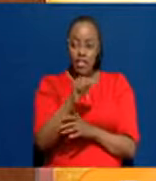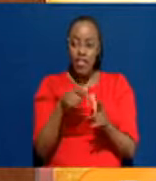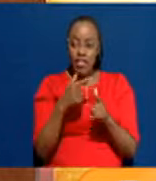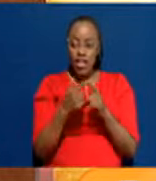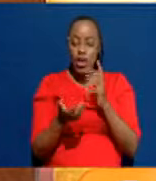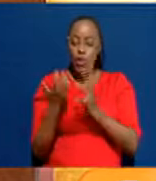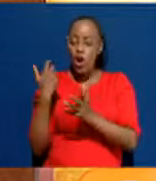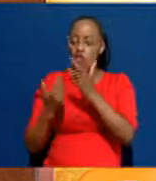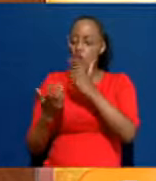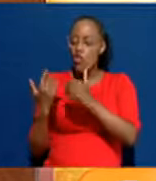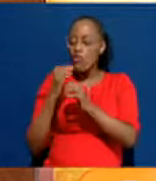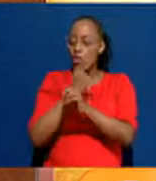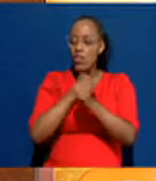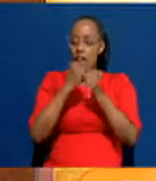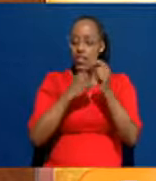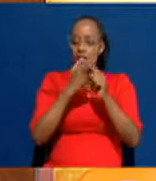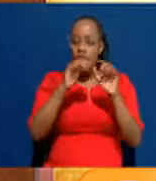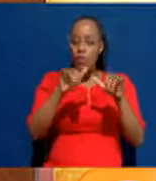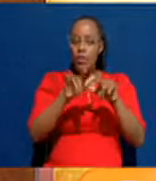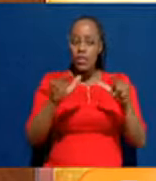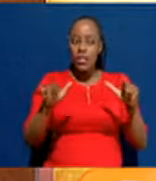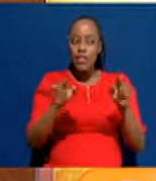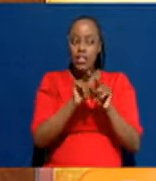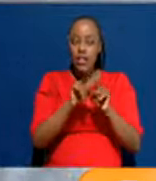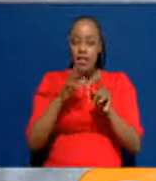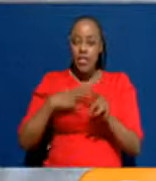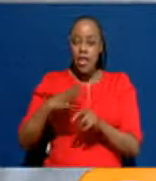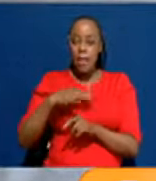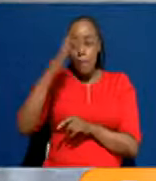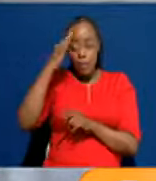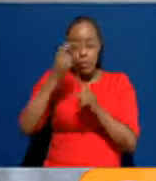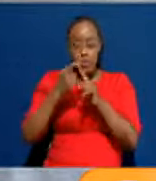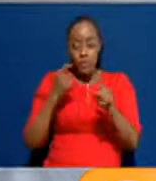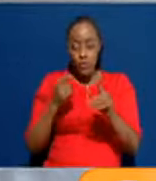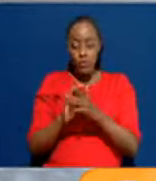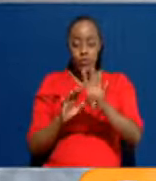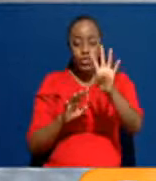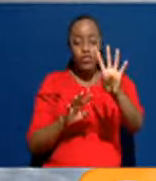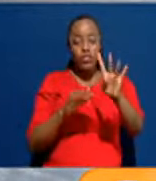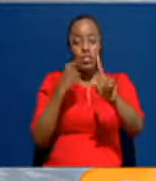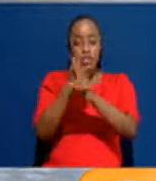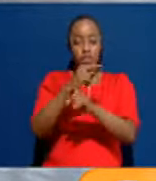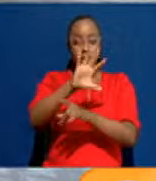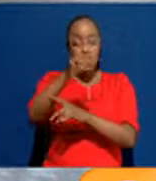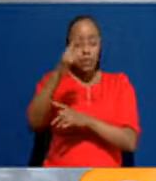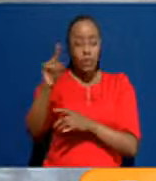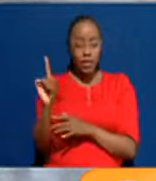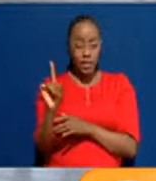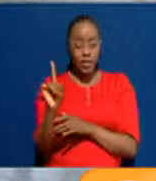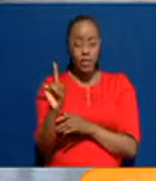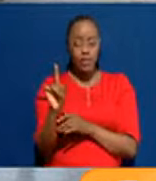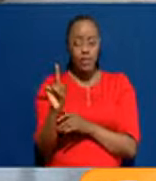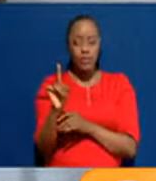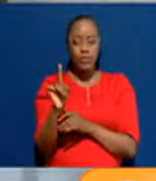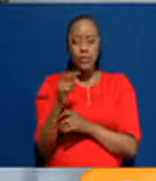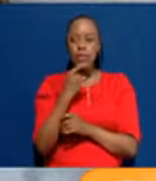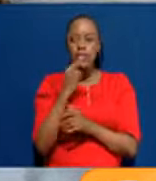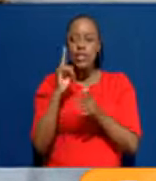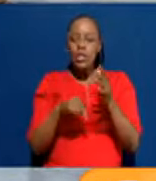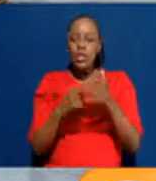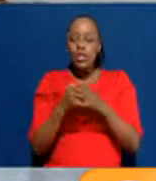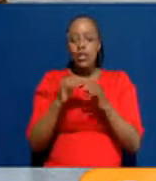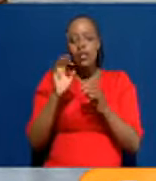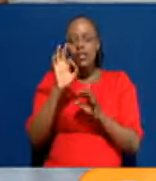Tunatua kwa shamba, so. And by the way, so the people know, you come from 4 different counties, siyo? Nikikuambia utashanga.